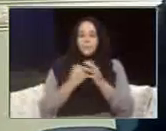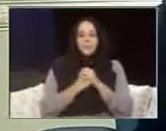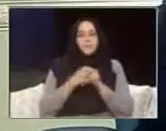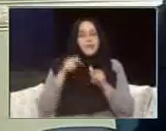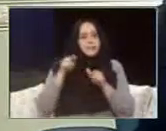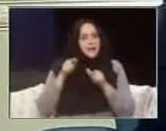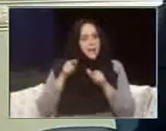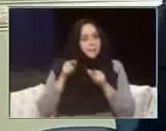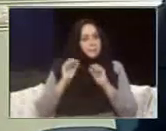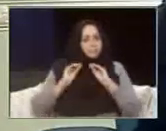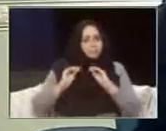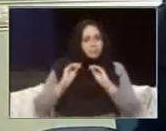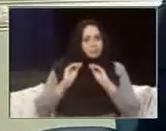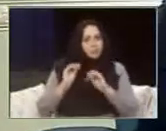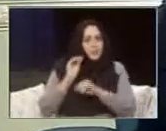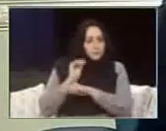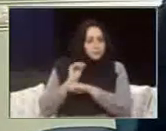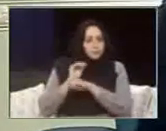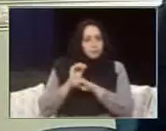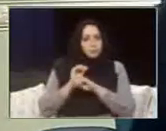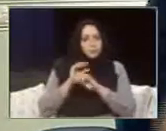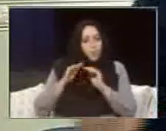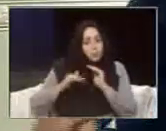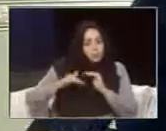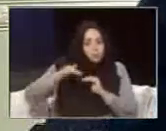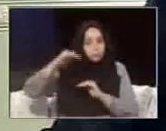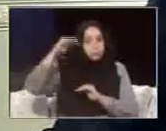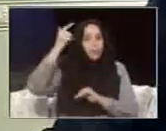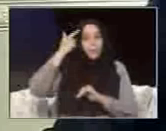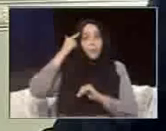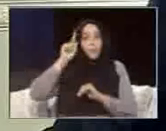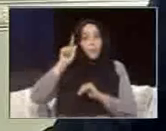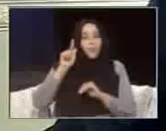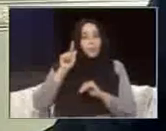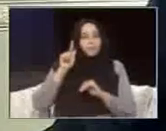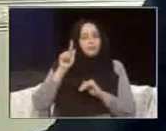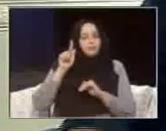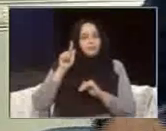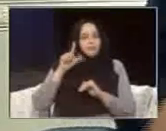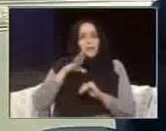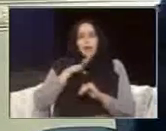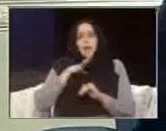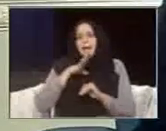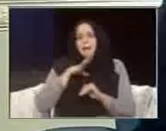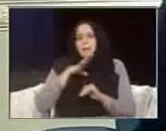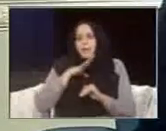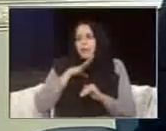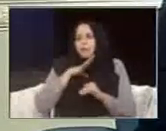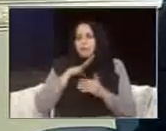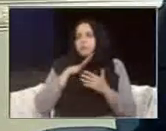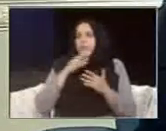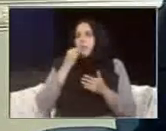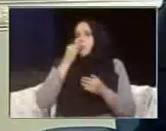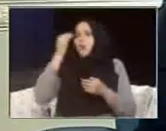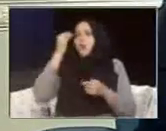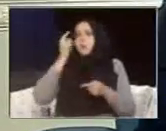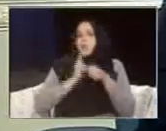هذه التنشئة الصالحة لكي تبقى بعيدة الأثر